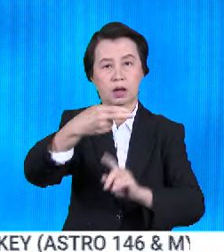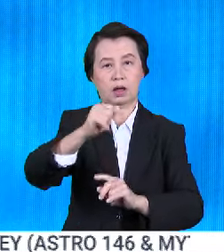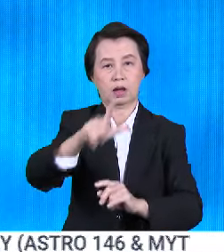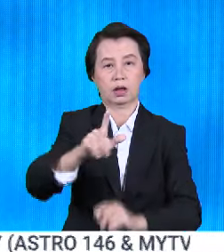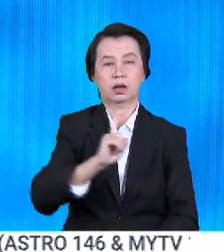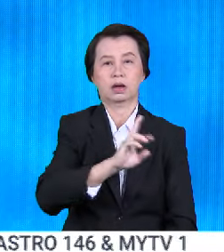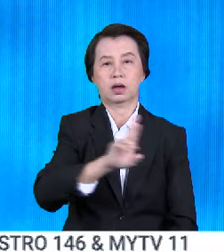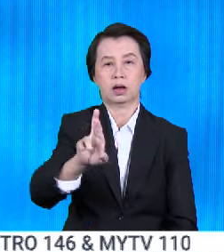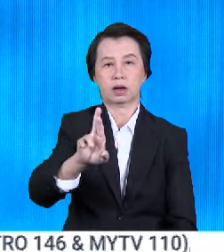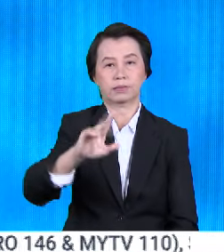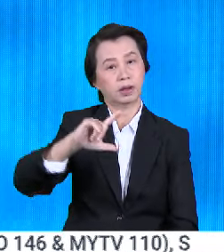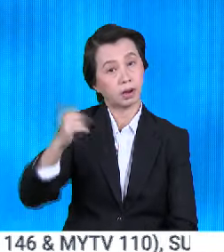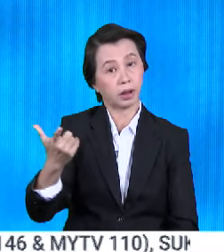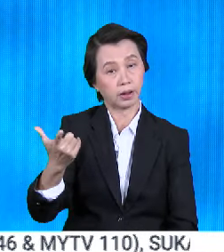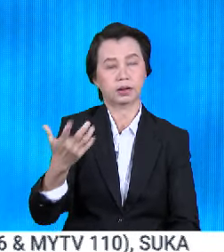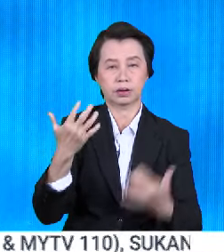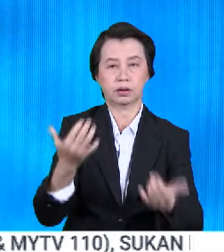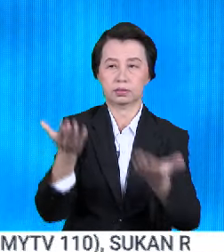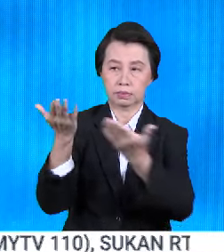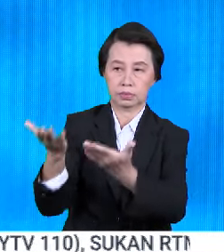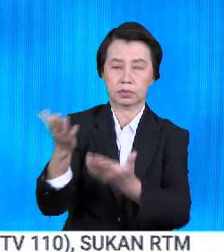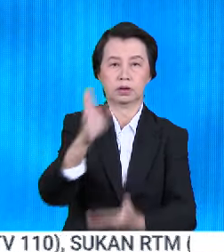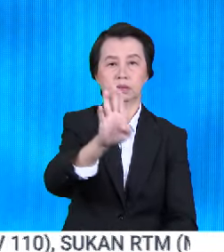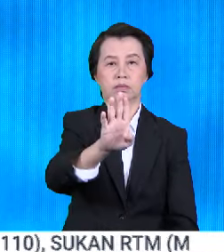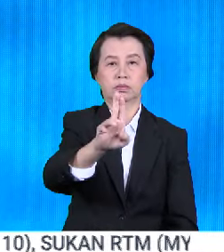agama-agama lain Jadi untuk bencana bumawi